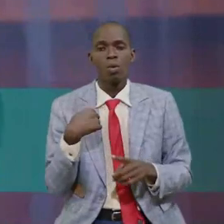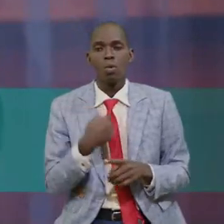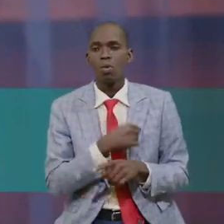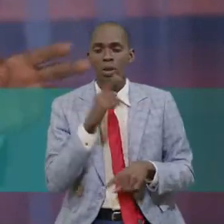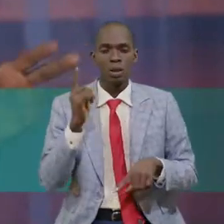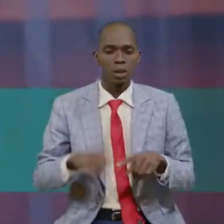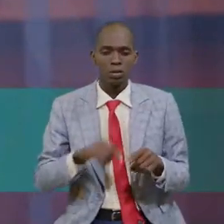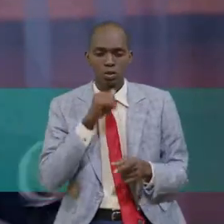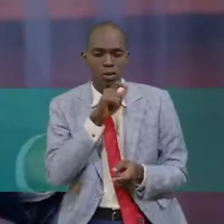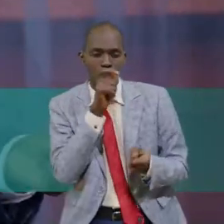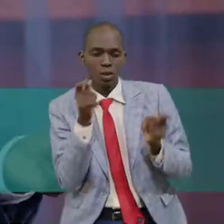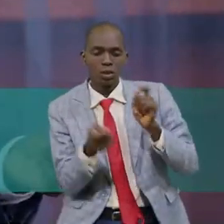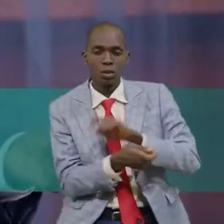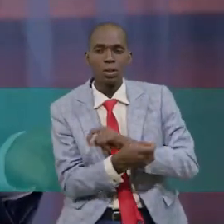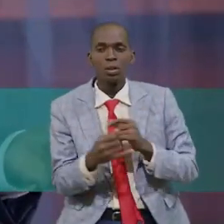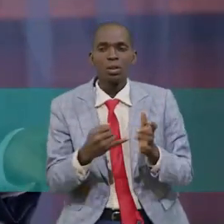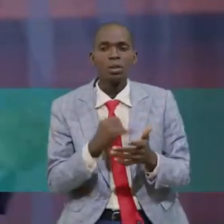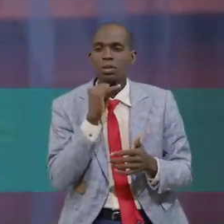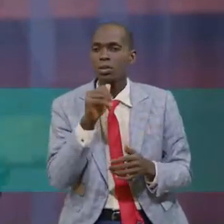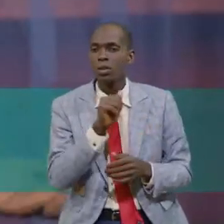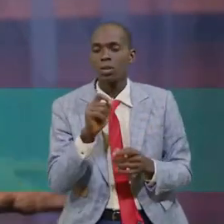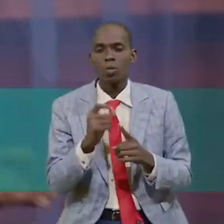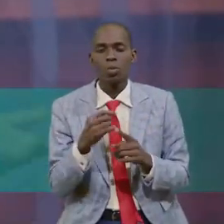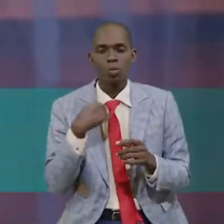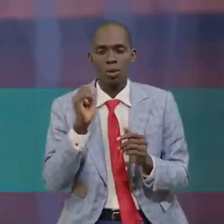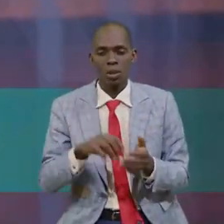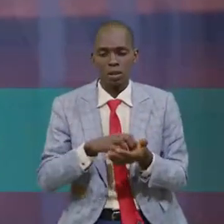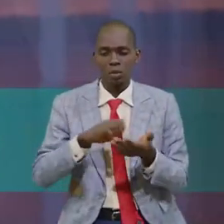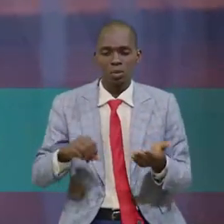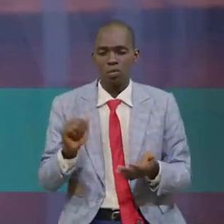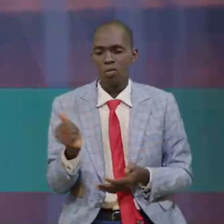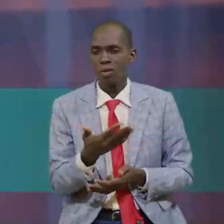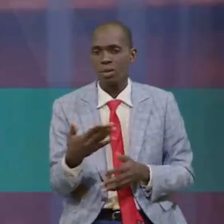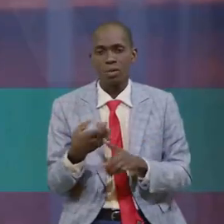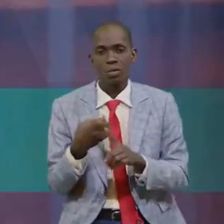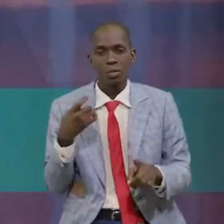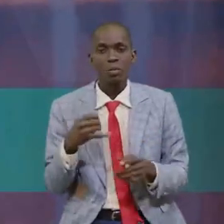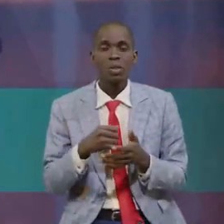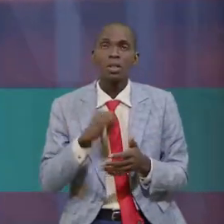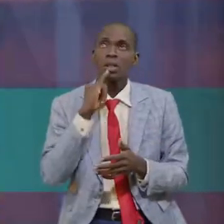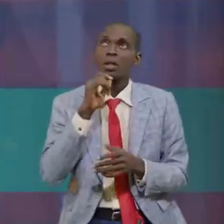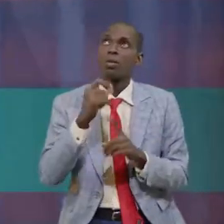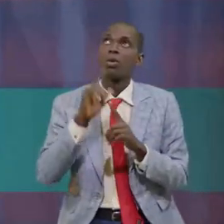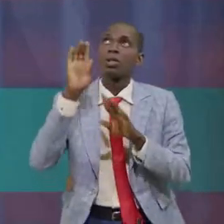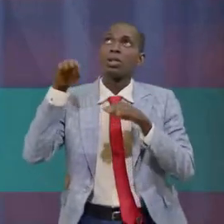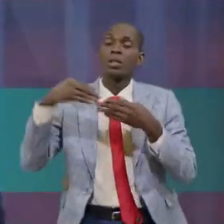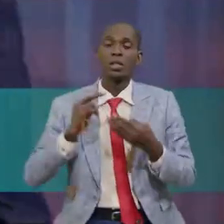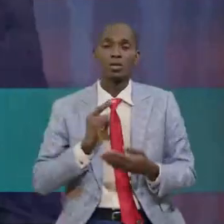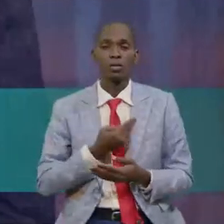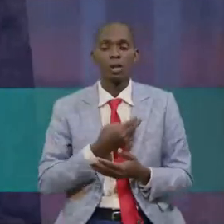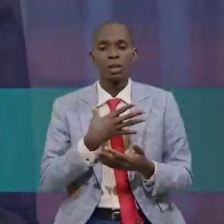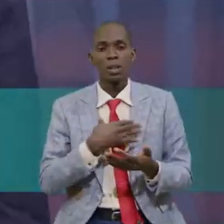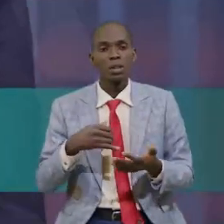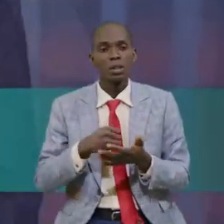c'est quelque chose que nous ne pouvons pas renverser, c'est quelque chose que nous ne pouvons rien retrancher, c'est quelque chose qu'il nous a donné et c'est un